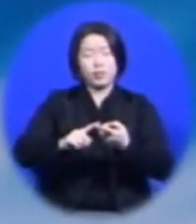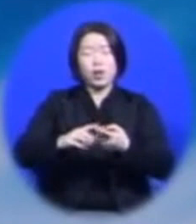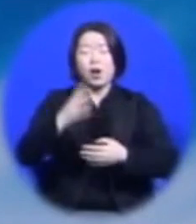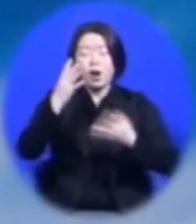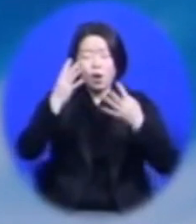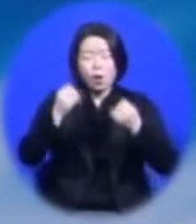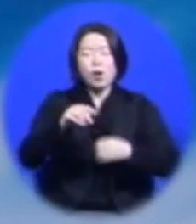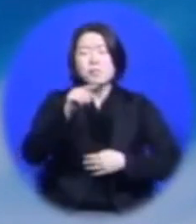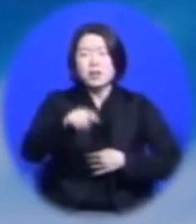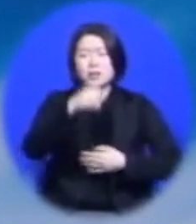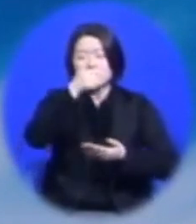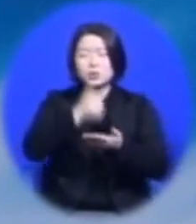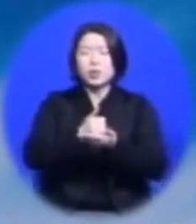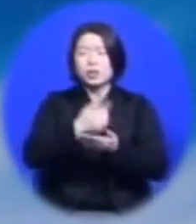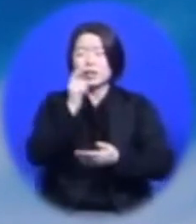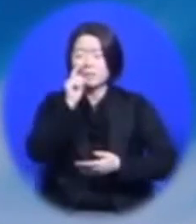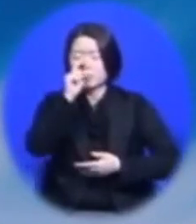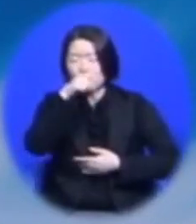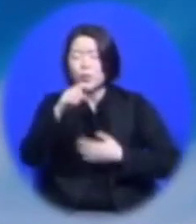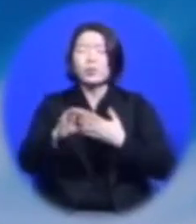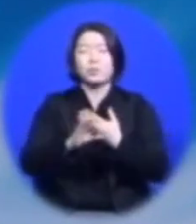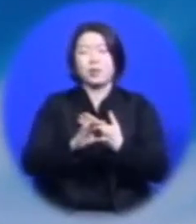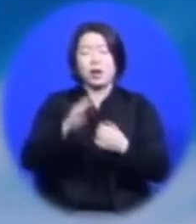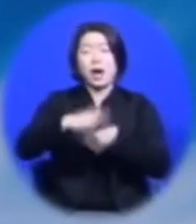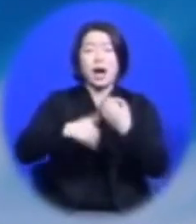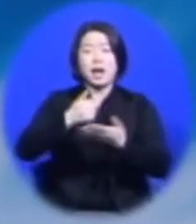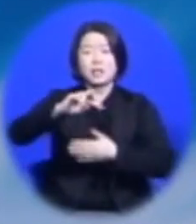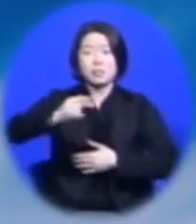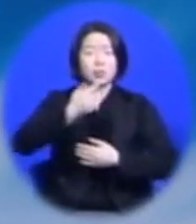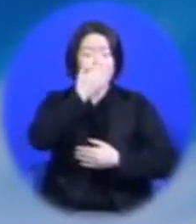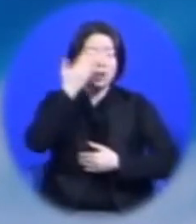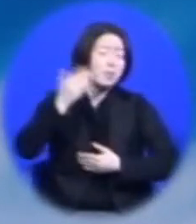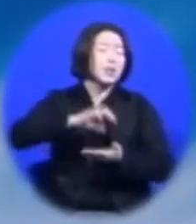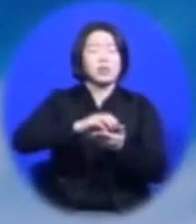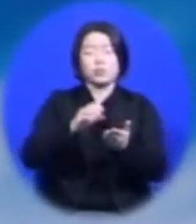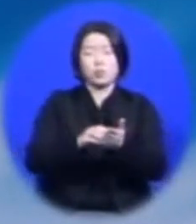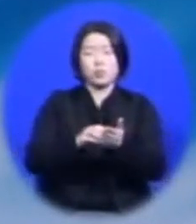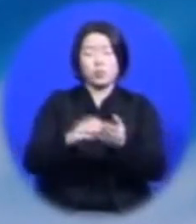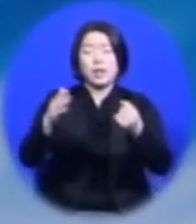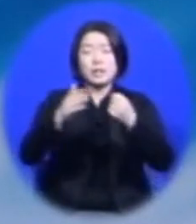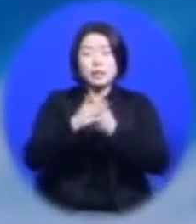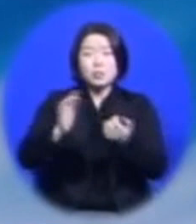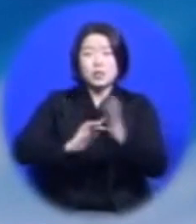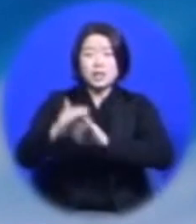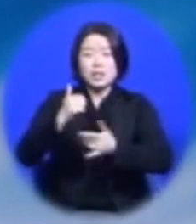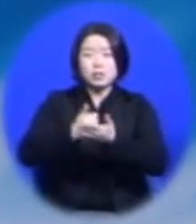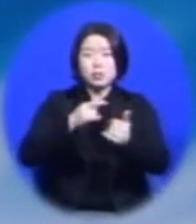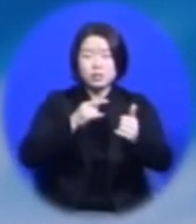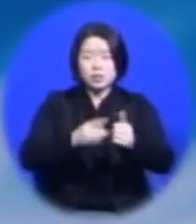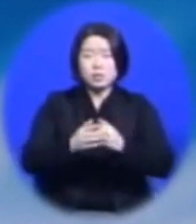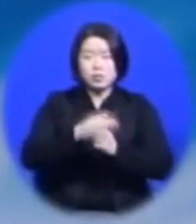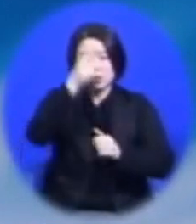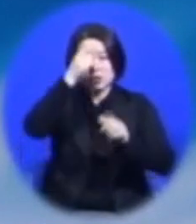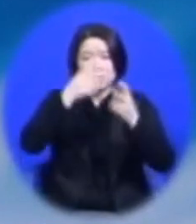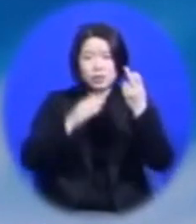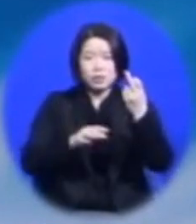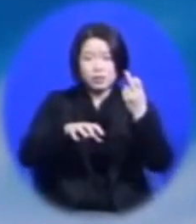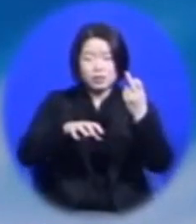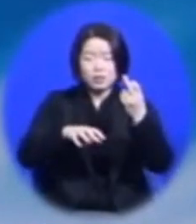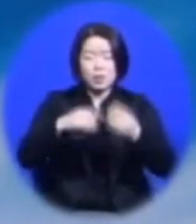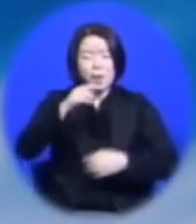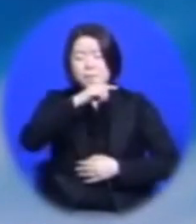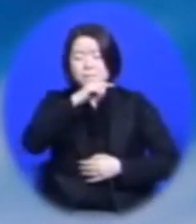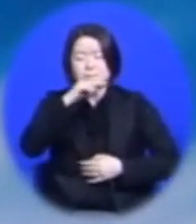죄가 더러우면 하나님도 외면하실 정도. 그러니 예수님께서 겟세마네 동산에서 피땀이